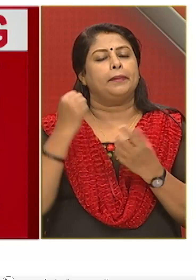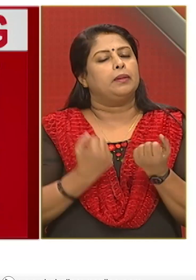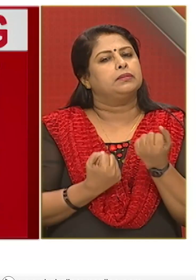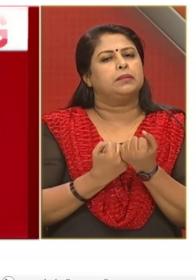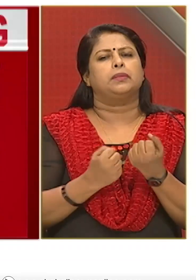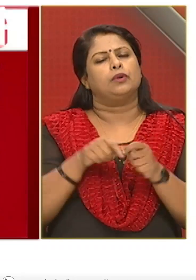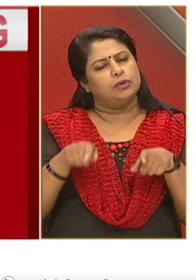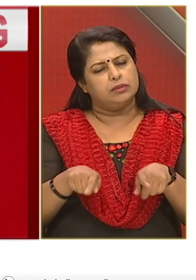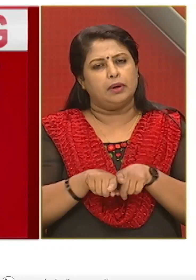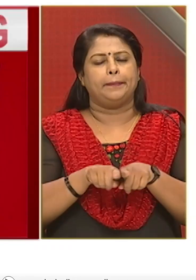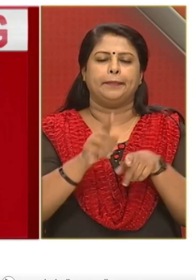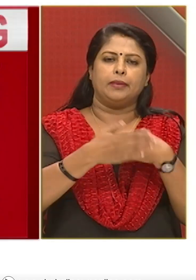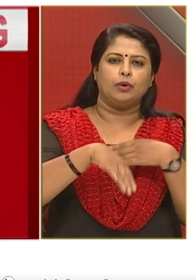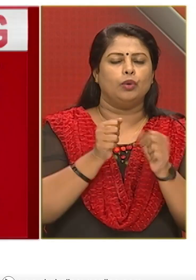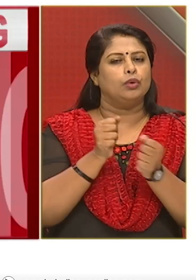പിന്തുണയ്ക്കുന്നവരോട് താരങ്ങൾ